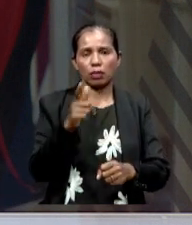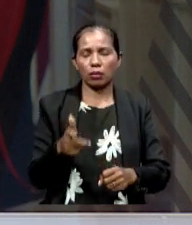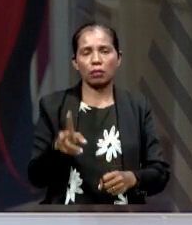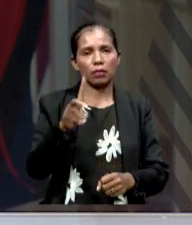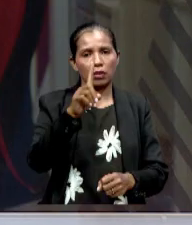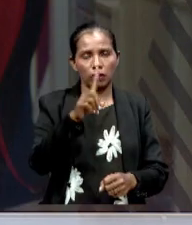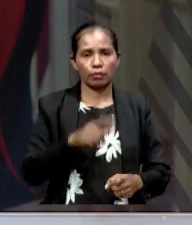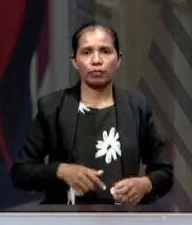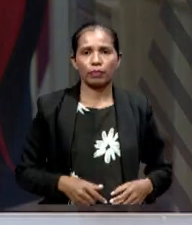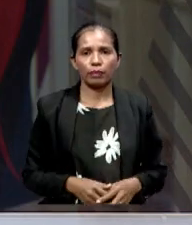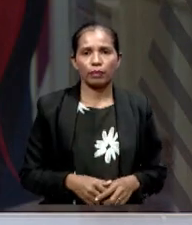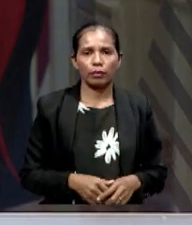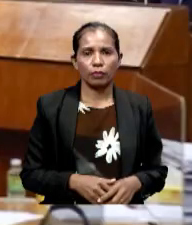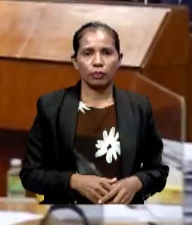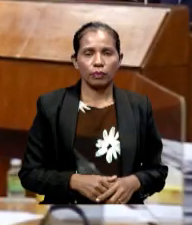ida.